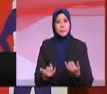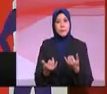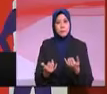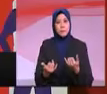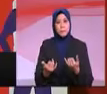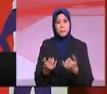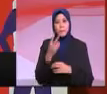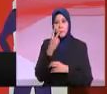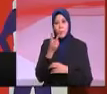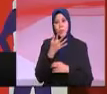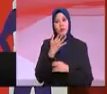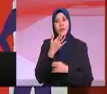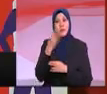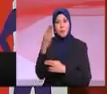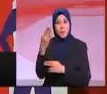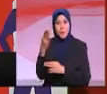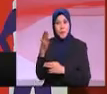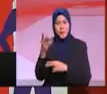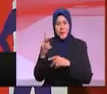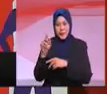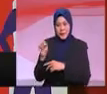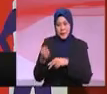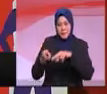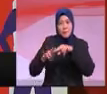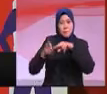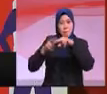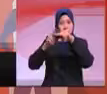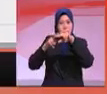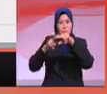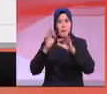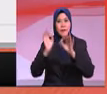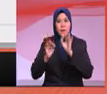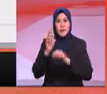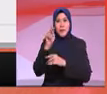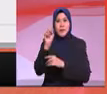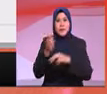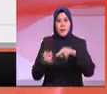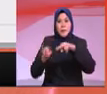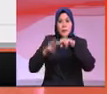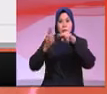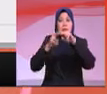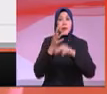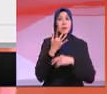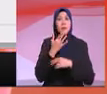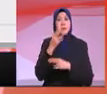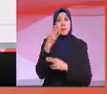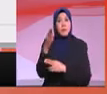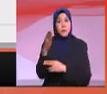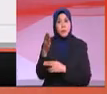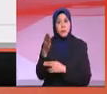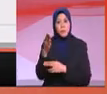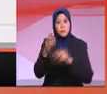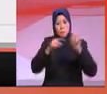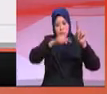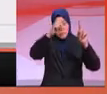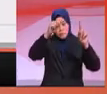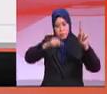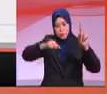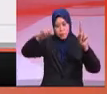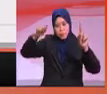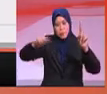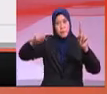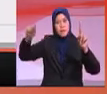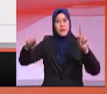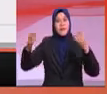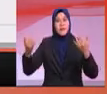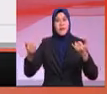yang garisan biru ialah kes-kes, peningkatan kes-kes, dan bila kes meningkat, penggunaan ataupun ekstraksi daripada